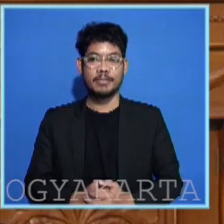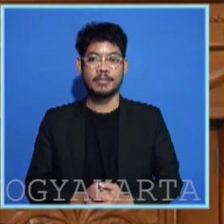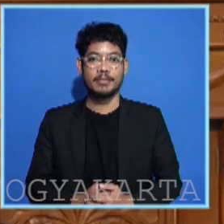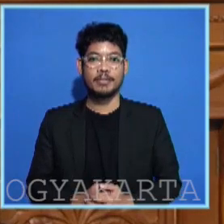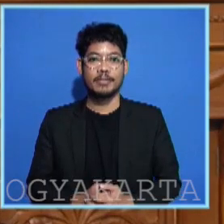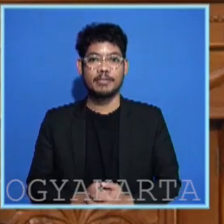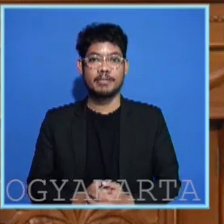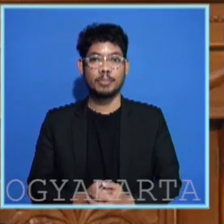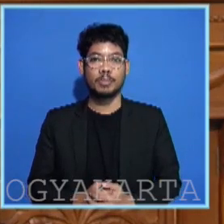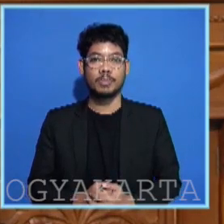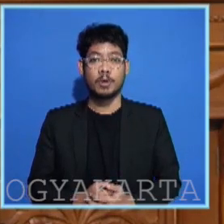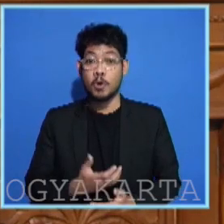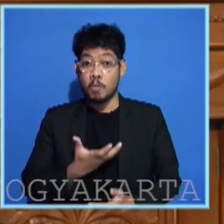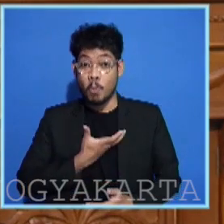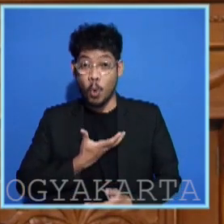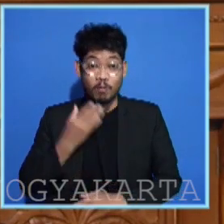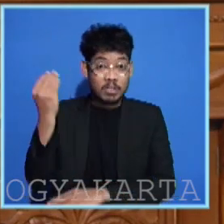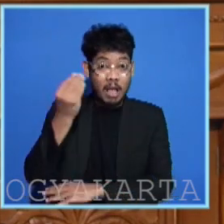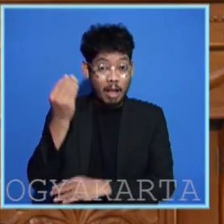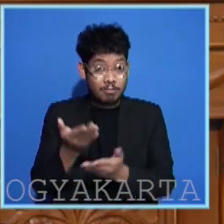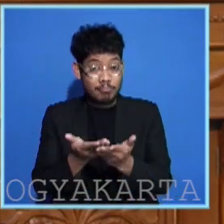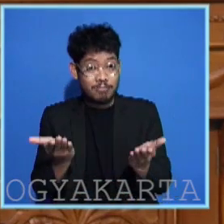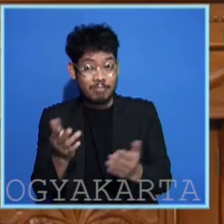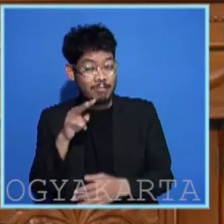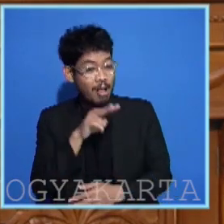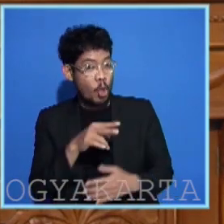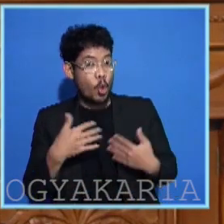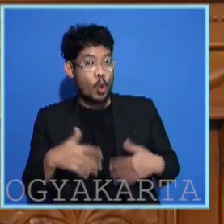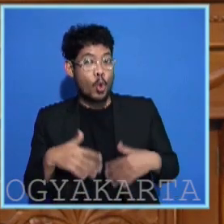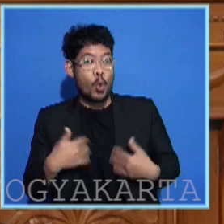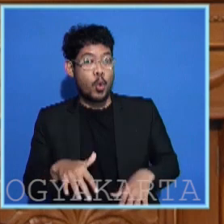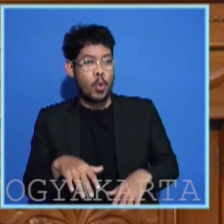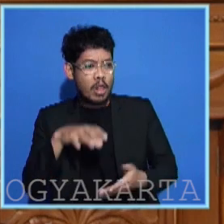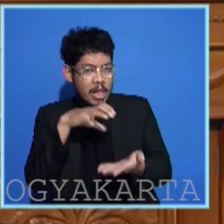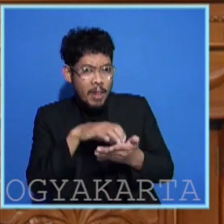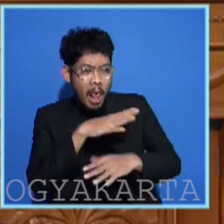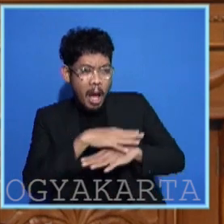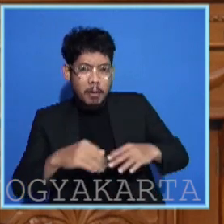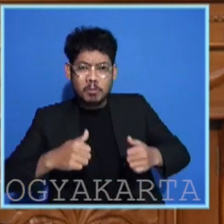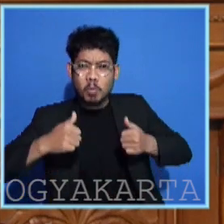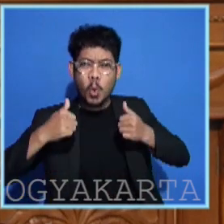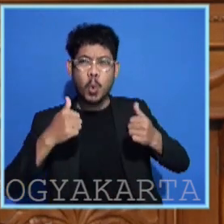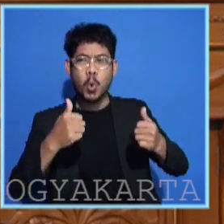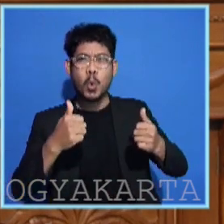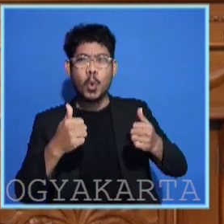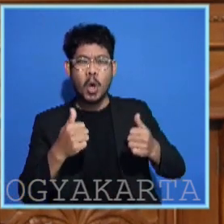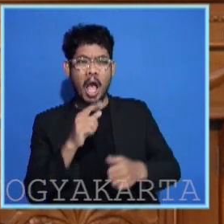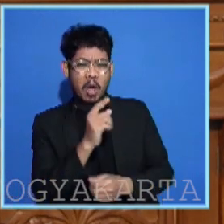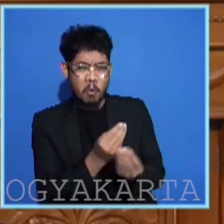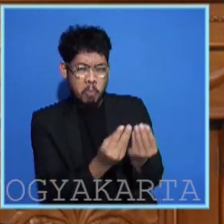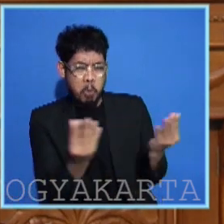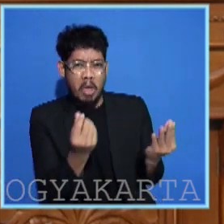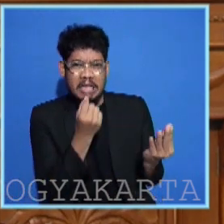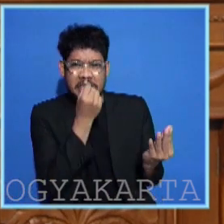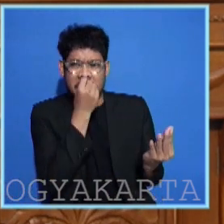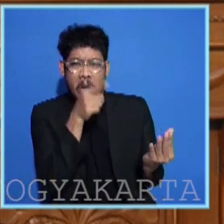Para pemirsa, menawi panjenengan badhe ngenggar-enggar penggale ing swasana alam ingkang endah tur edipeni, panjenengan saged ngendangi